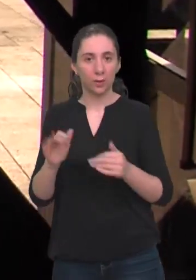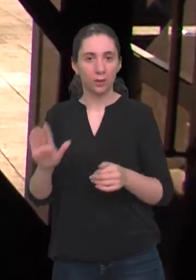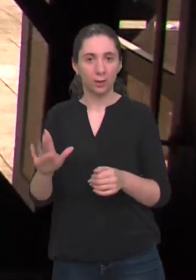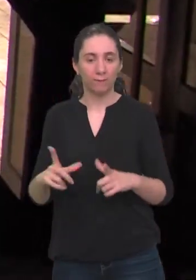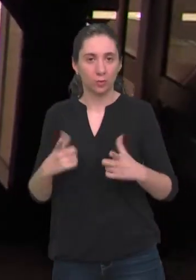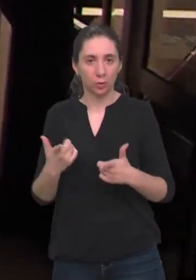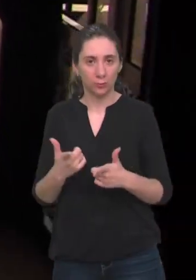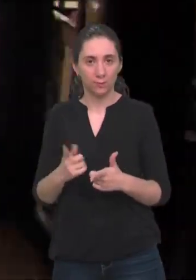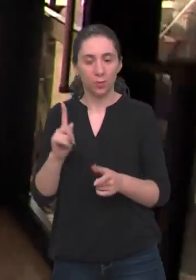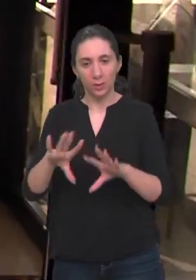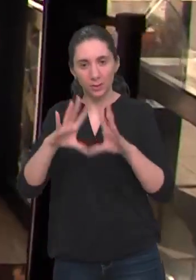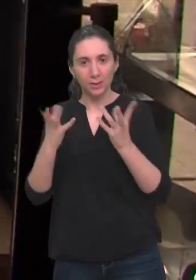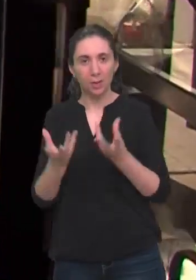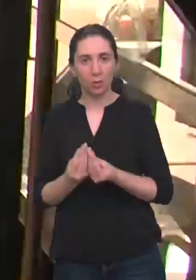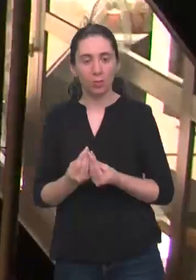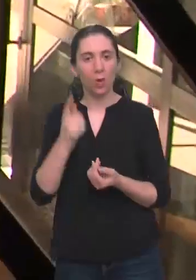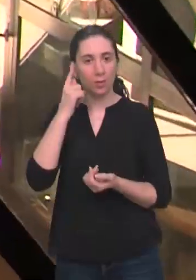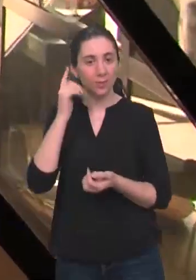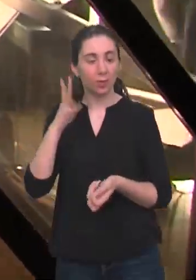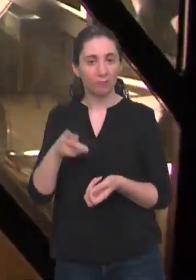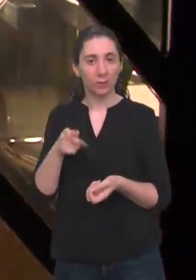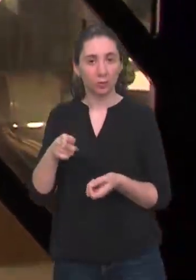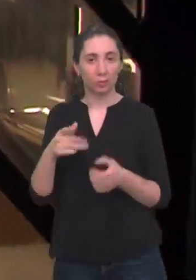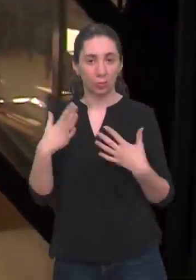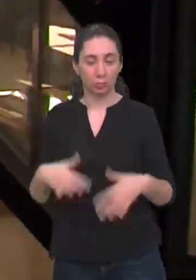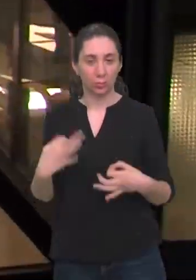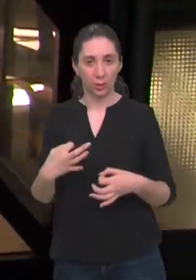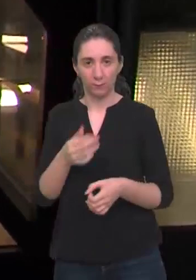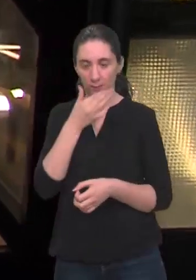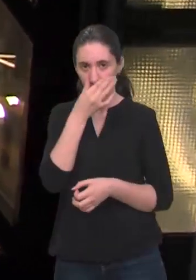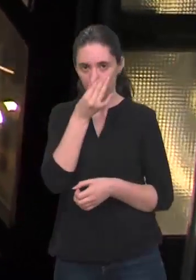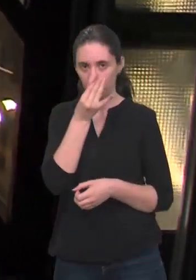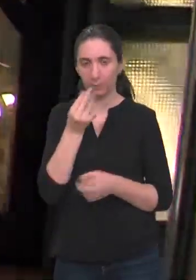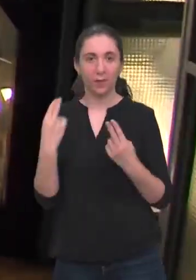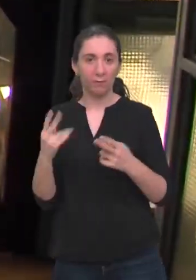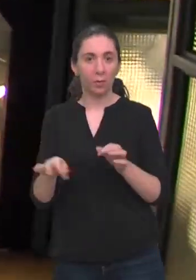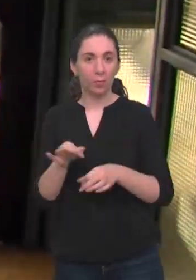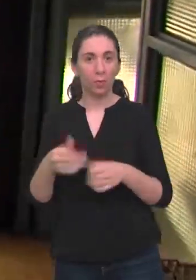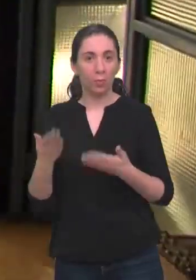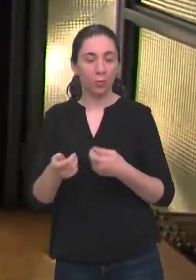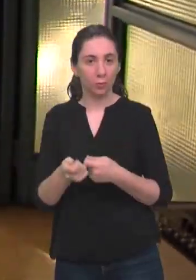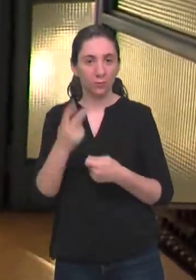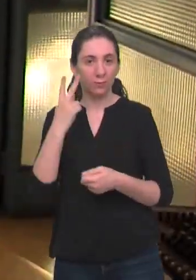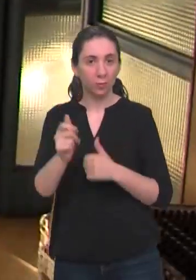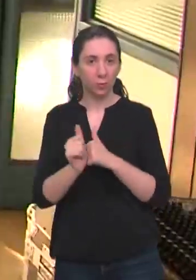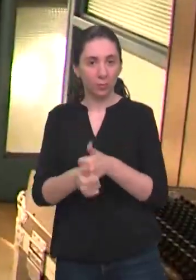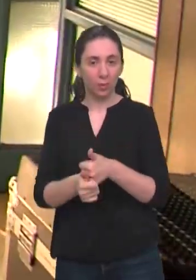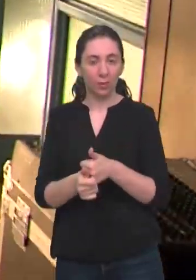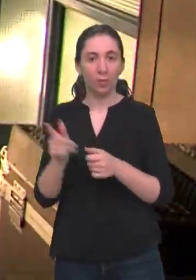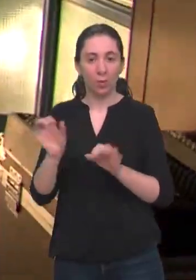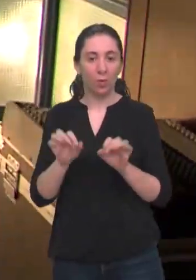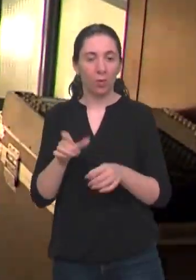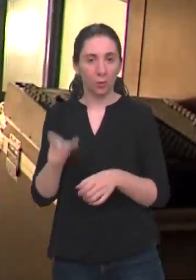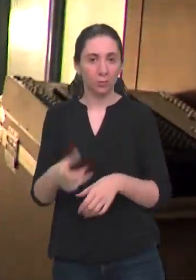njihovih života i cjelokupnog psihofizičkog stanja. Vrijednost projekta pružanje usluge videćeg pratitelja osobama